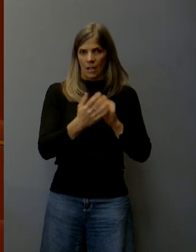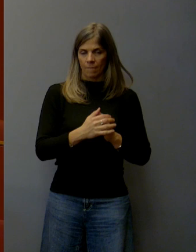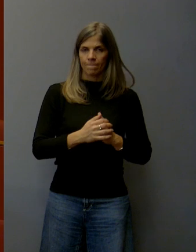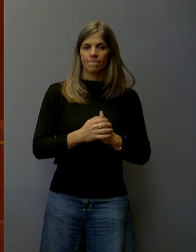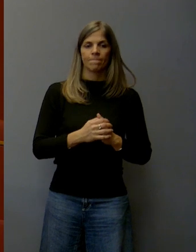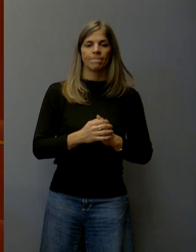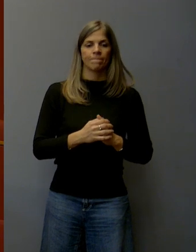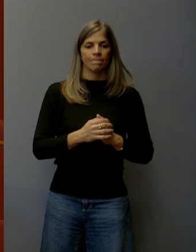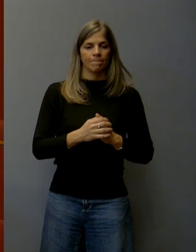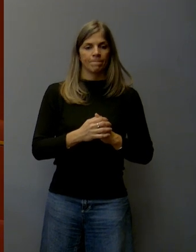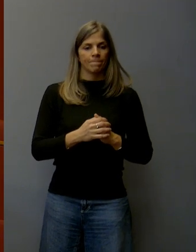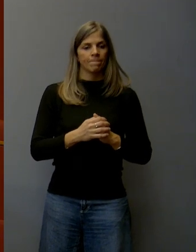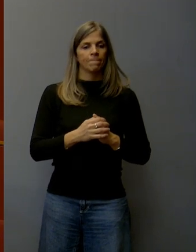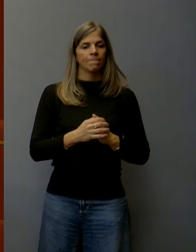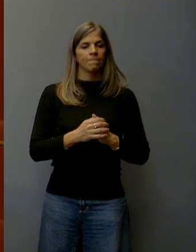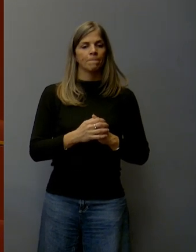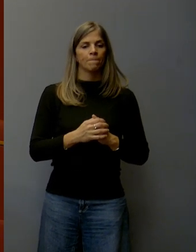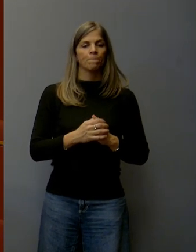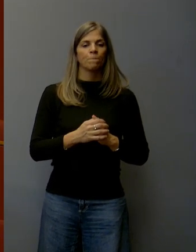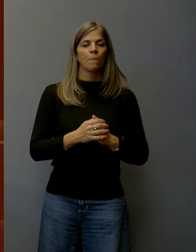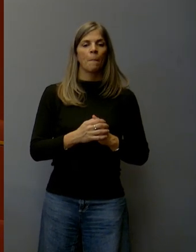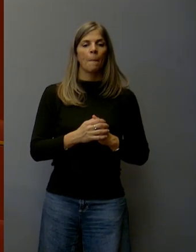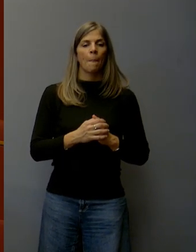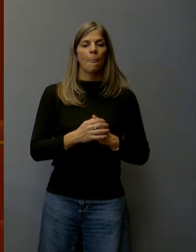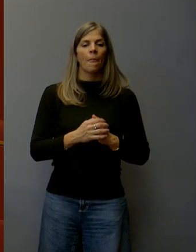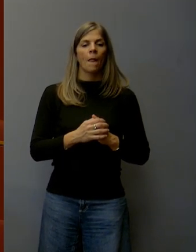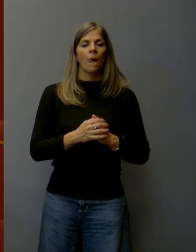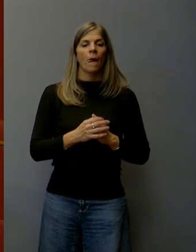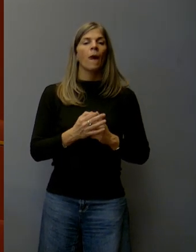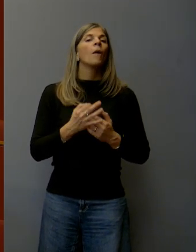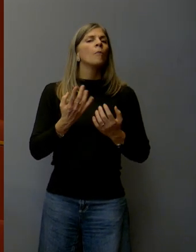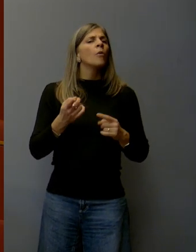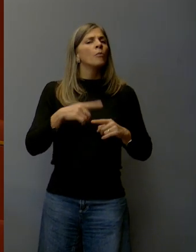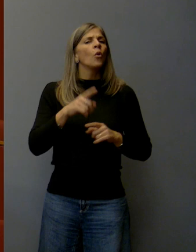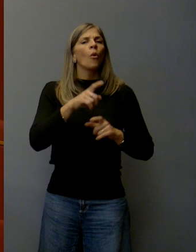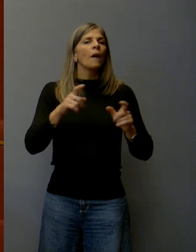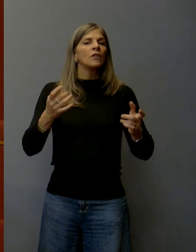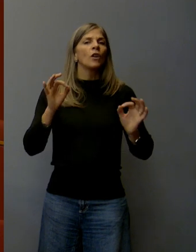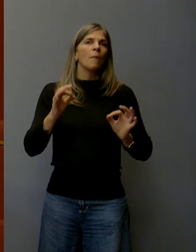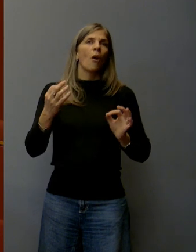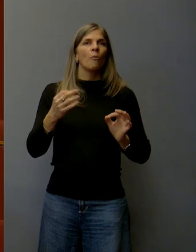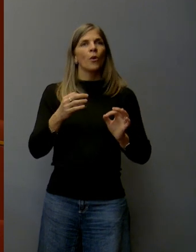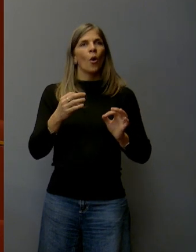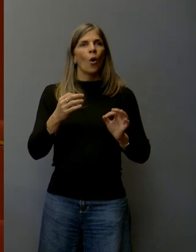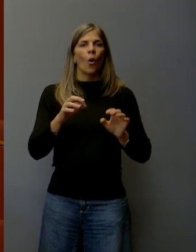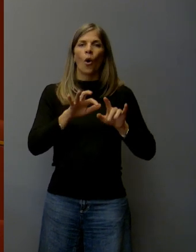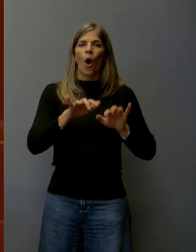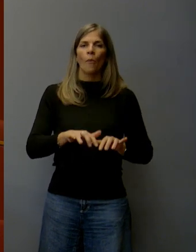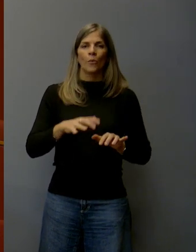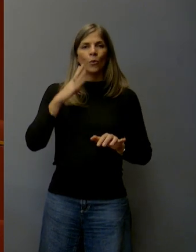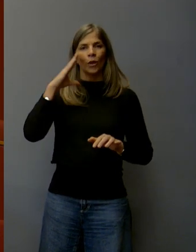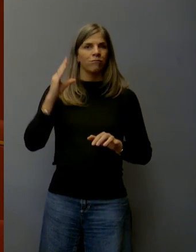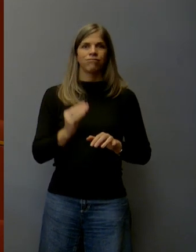possibili Possiamo anche dire da questo punto di vista anche analfabetizzazione informatica in alcuni casi non è